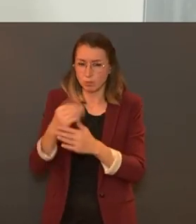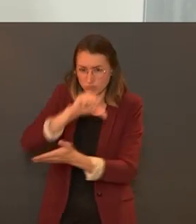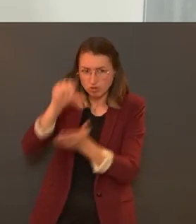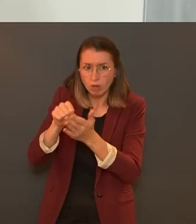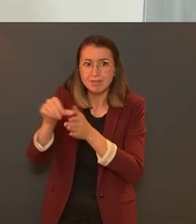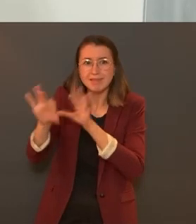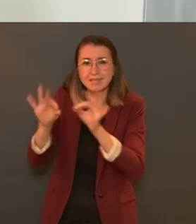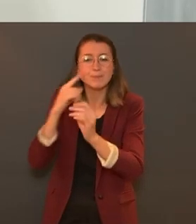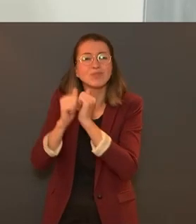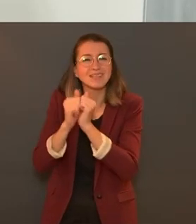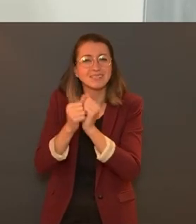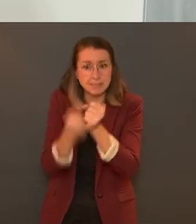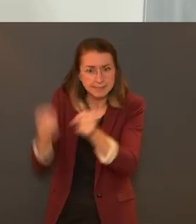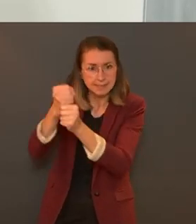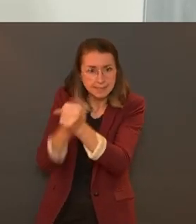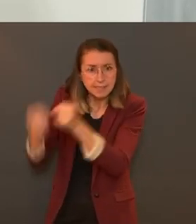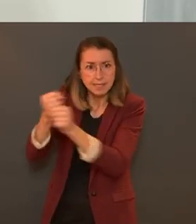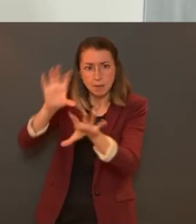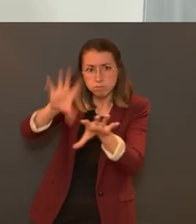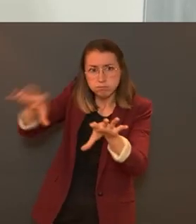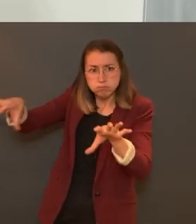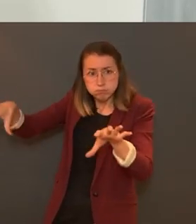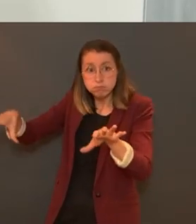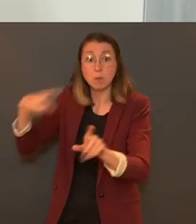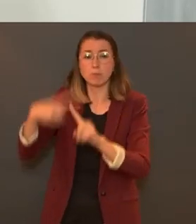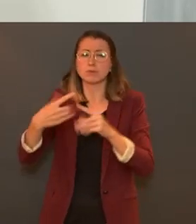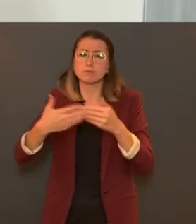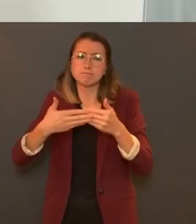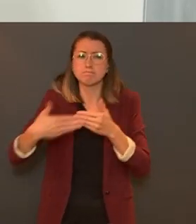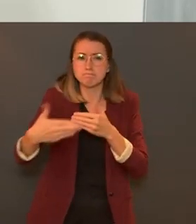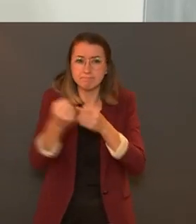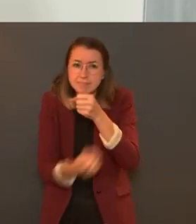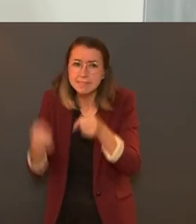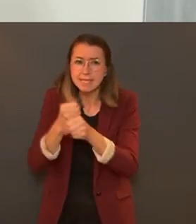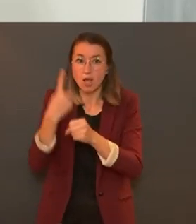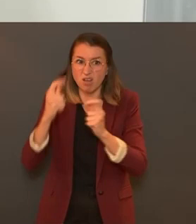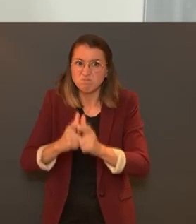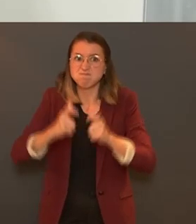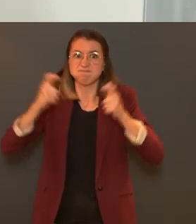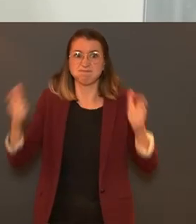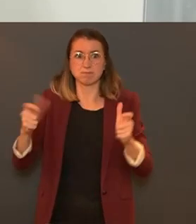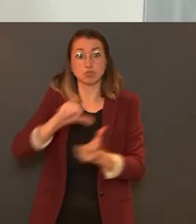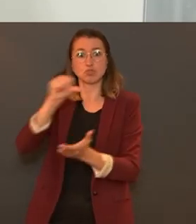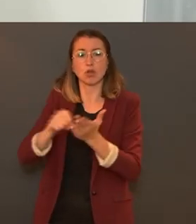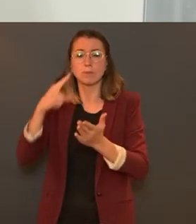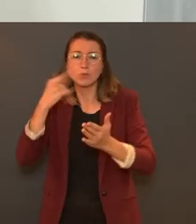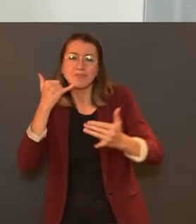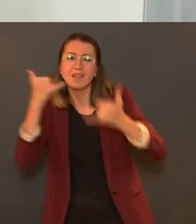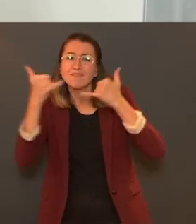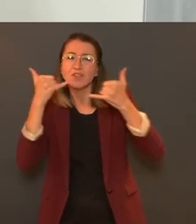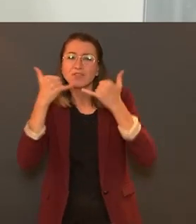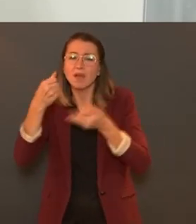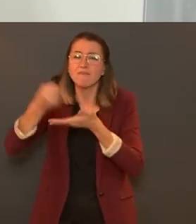actuellement. La création d'un call center qui permettra de concentrer toutes les demandes vers un seul point d'information